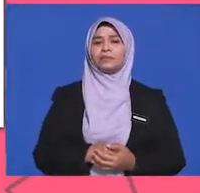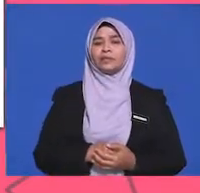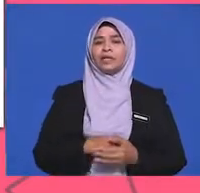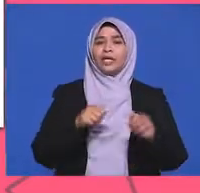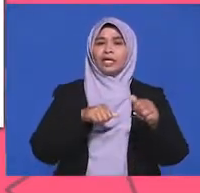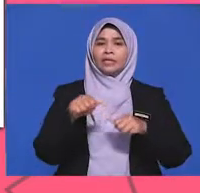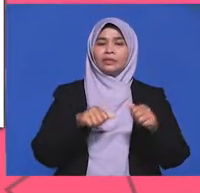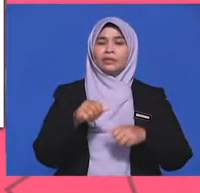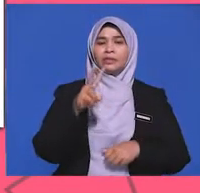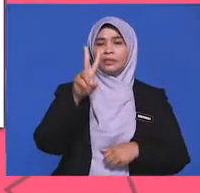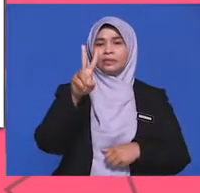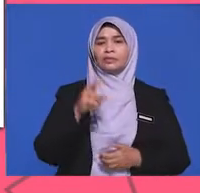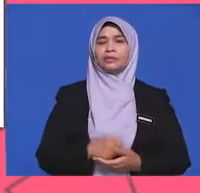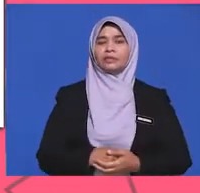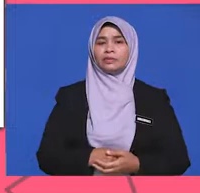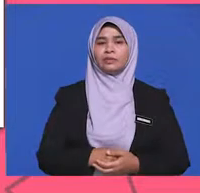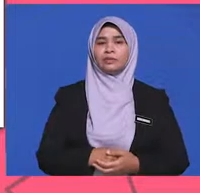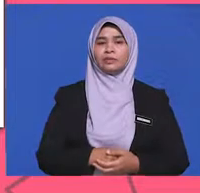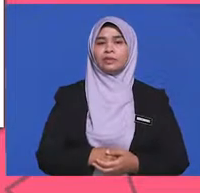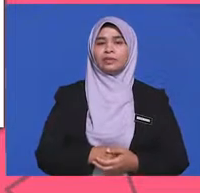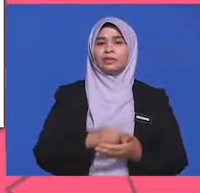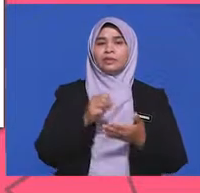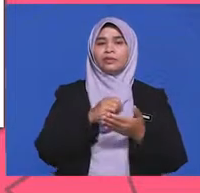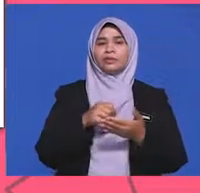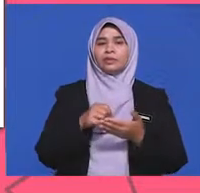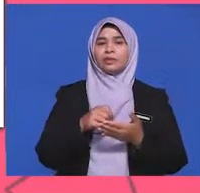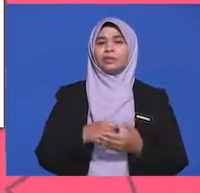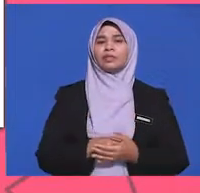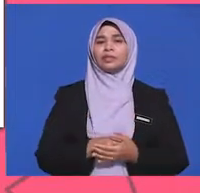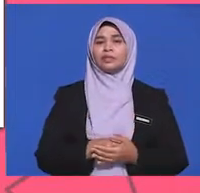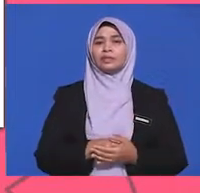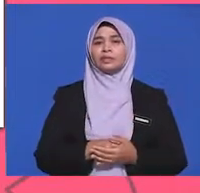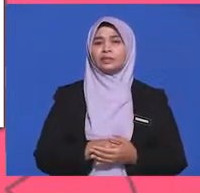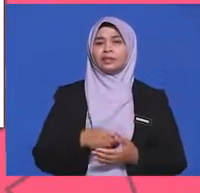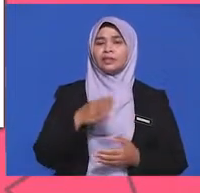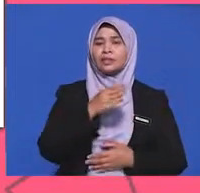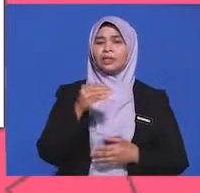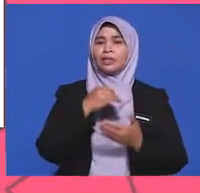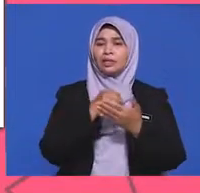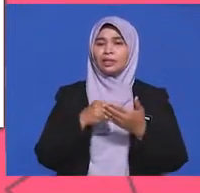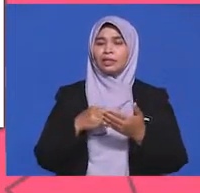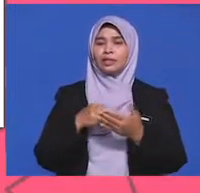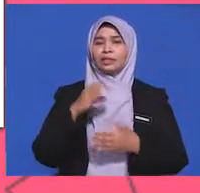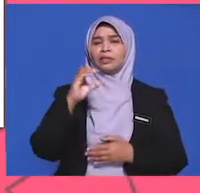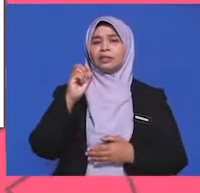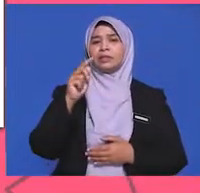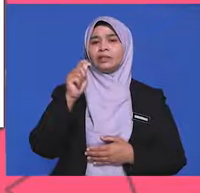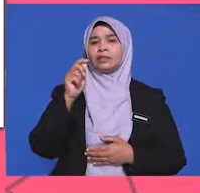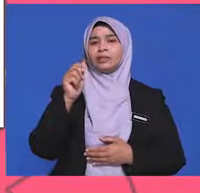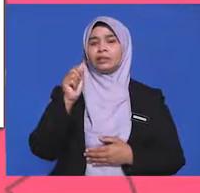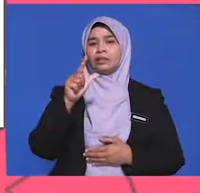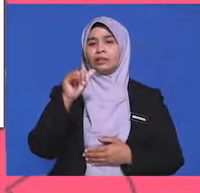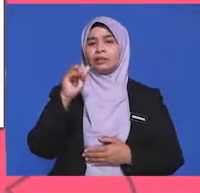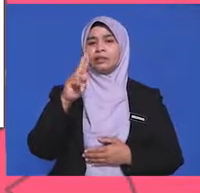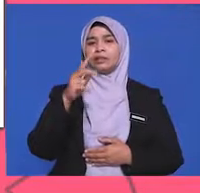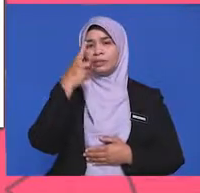Aktiviti 2. Tuliskan sudokod dan lakarkan carta alir untuk